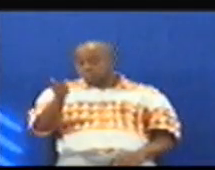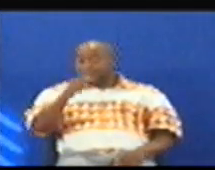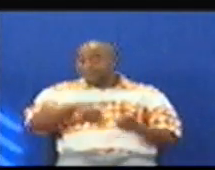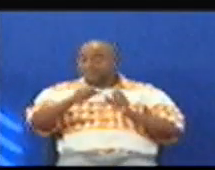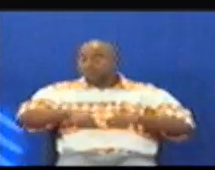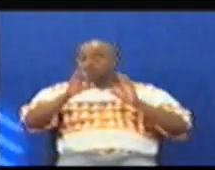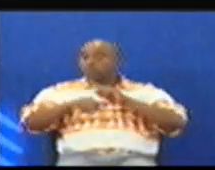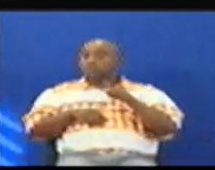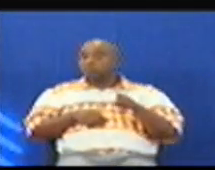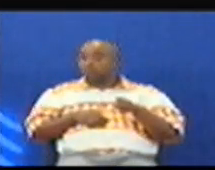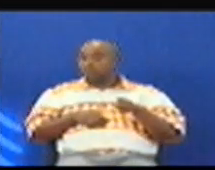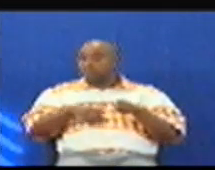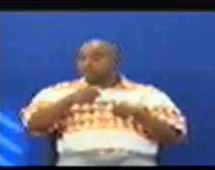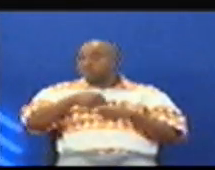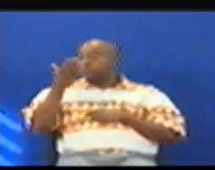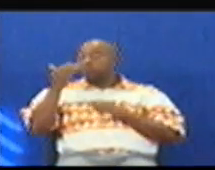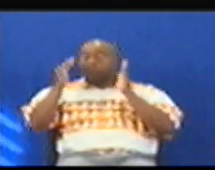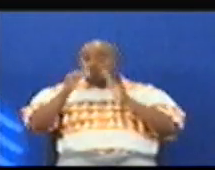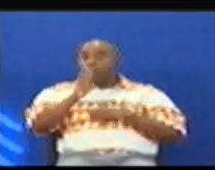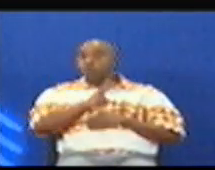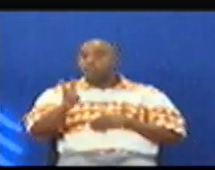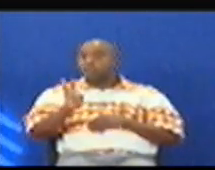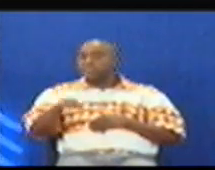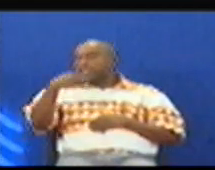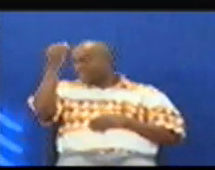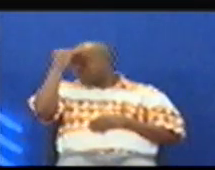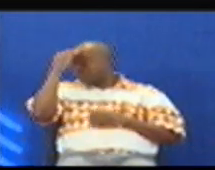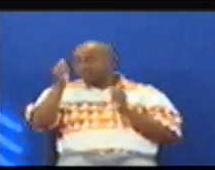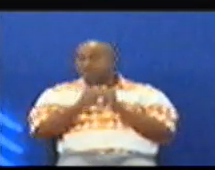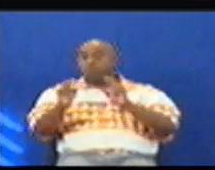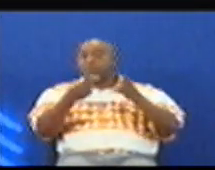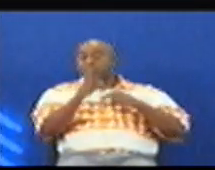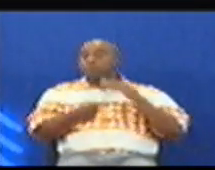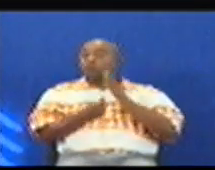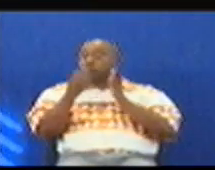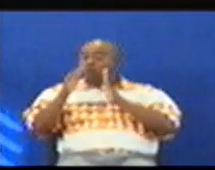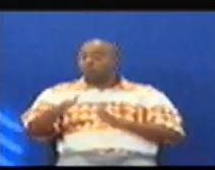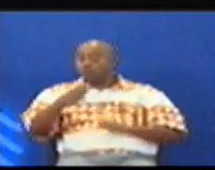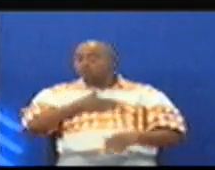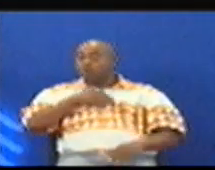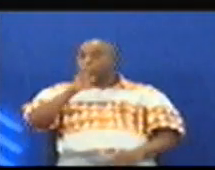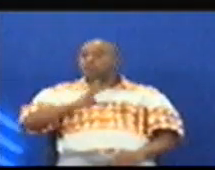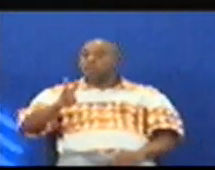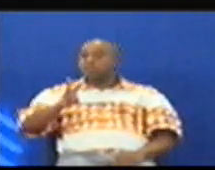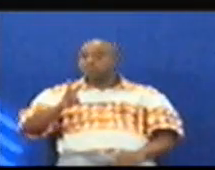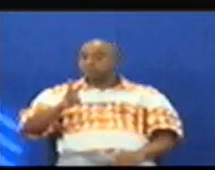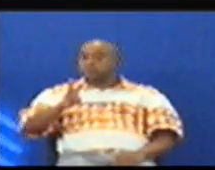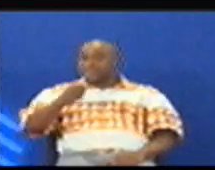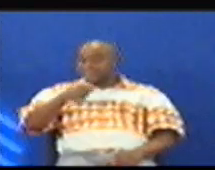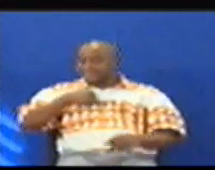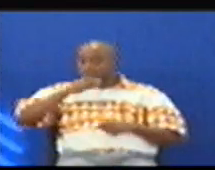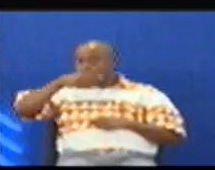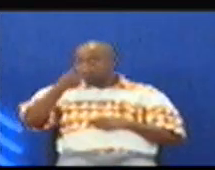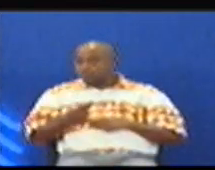bora, mimi nilikuwa mkuu wa wilaya, huenda nimejifunza jambo jipya kwa DC mwenzangu huyu. Tulishindwa kuweza kuwafikia watu wa